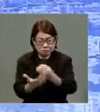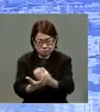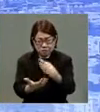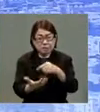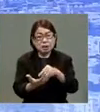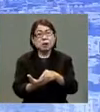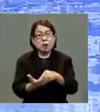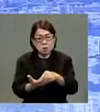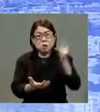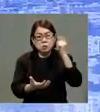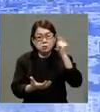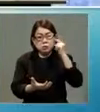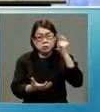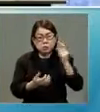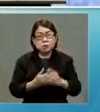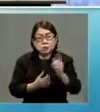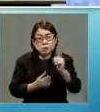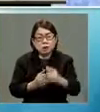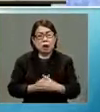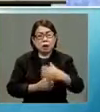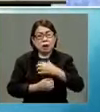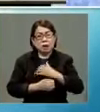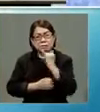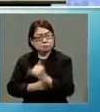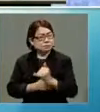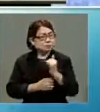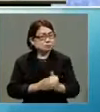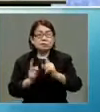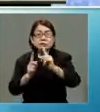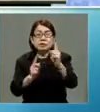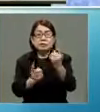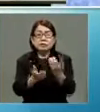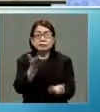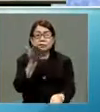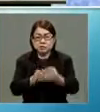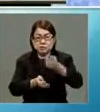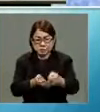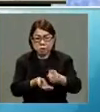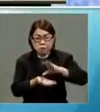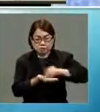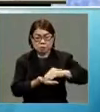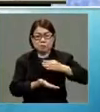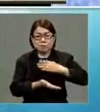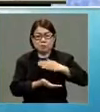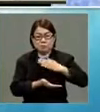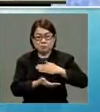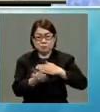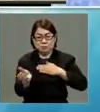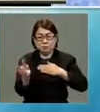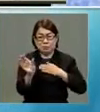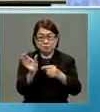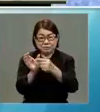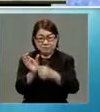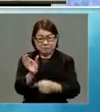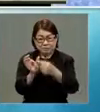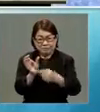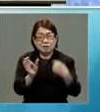นี้ในการที่เราจะไปในทุกๆที่นะครับแล้วก็ใช้แพลตฟอร์มนี้ซึ่งมีทั้งเว็บ